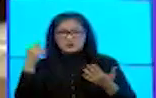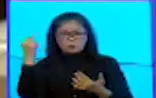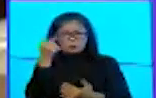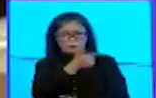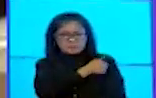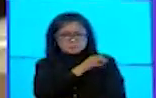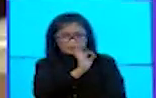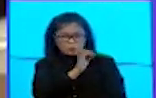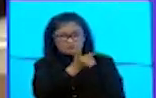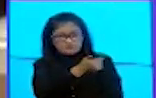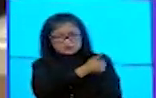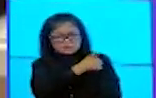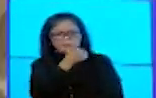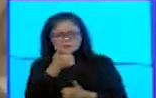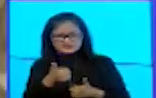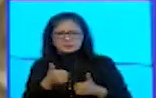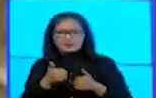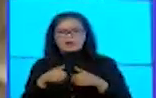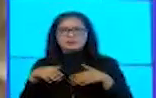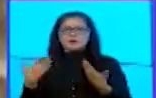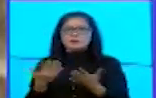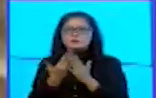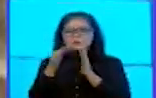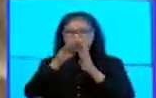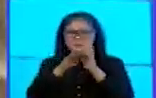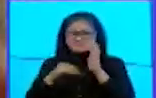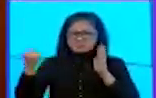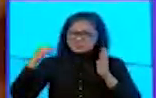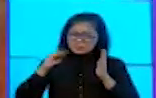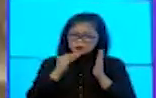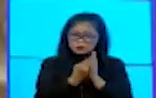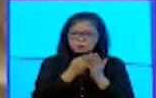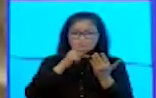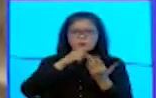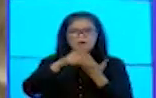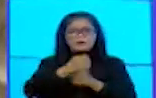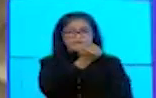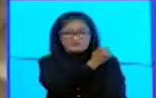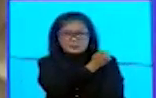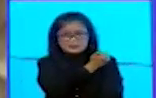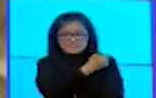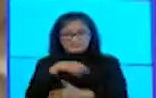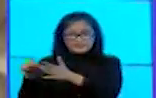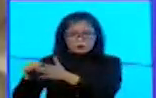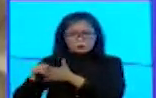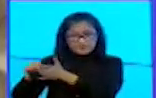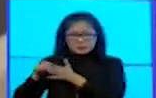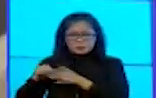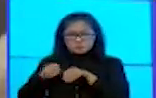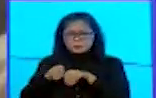untuk disiplin menerapkan protokol kesehatan serta ikut mensukseskan program vaksinasi nasional untuk memutus rantai penyebaran